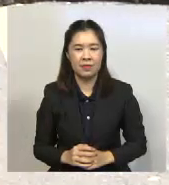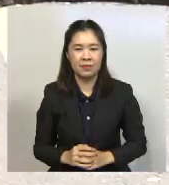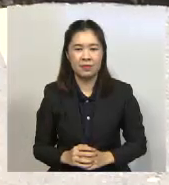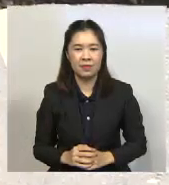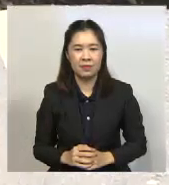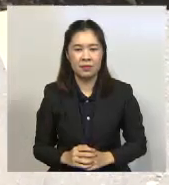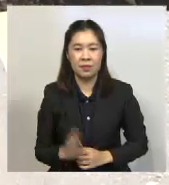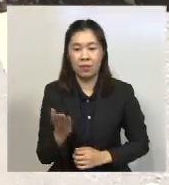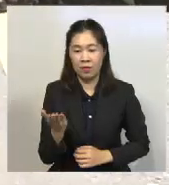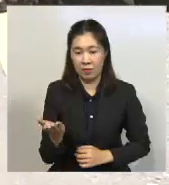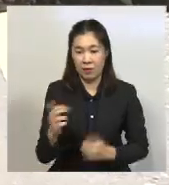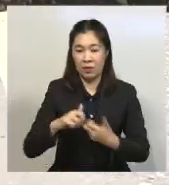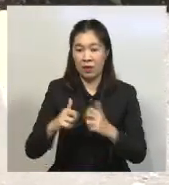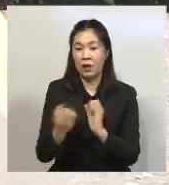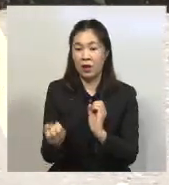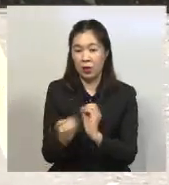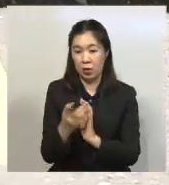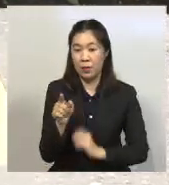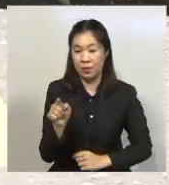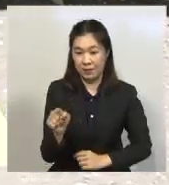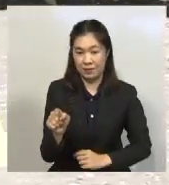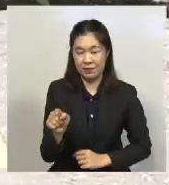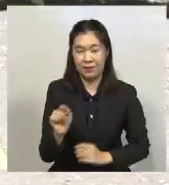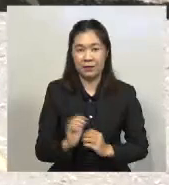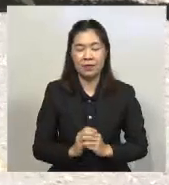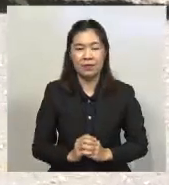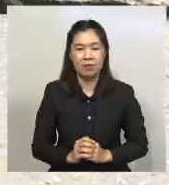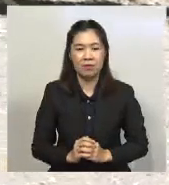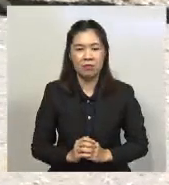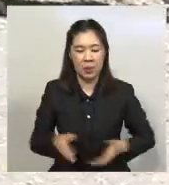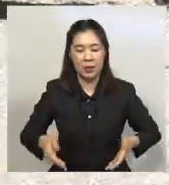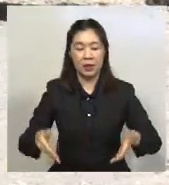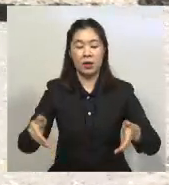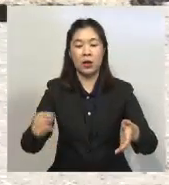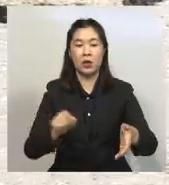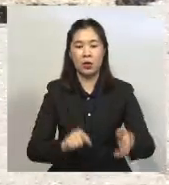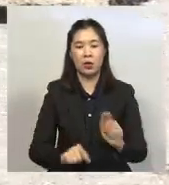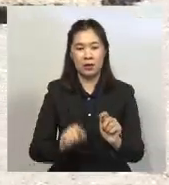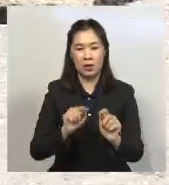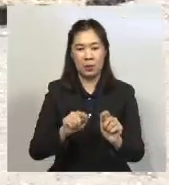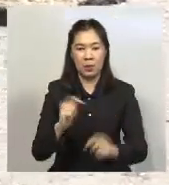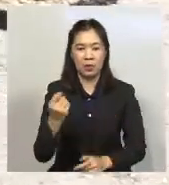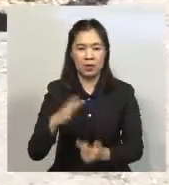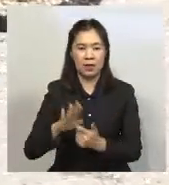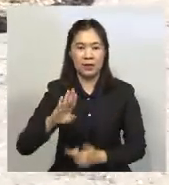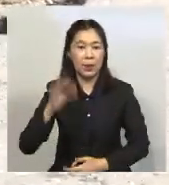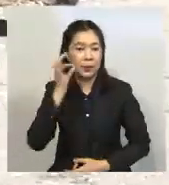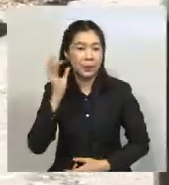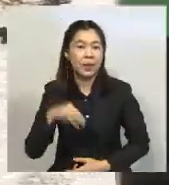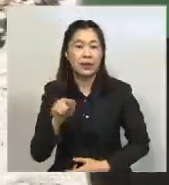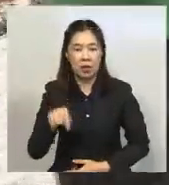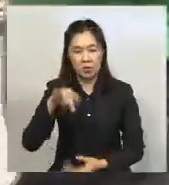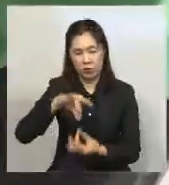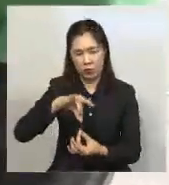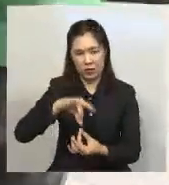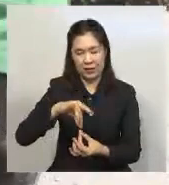สภาพความเสียหายที่เกิดขึ้นแล้วที่คุณผู้ชมได้เห็นนี้นะคะก็เป็นถนนในตำบลทับพึ่งอำเภอศรีสำโรงจังหวัดสุโข